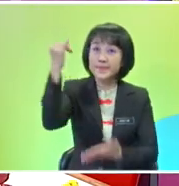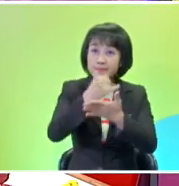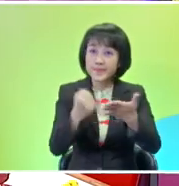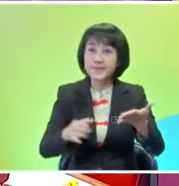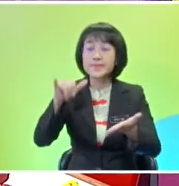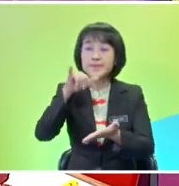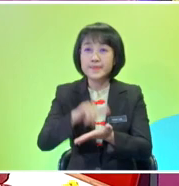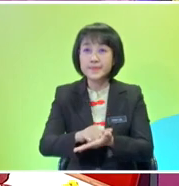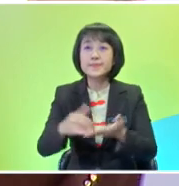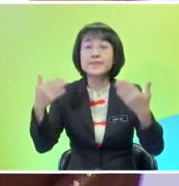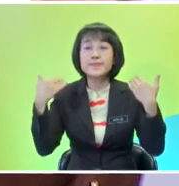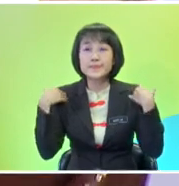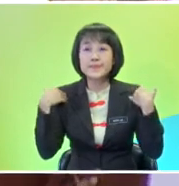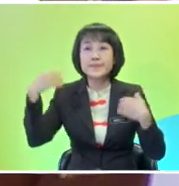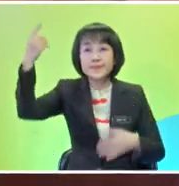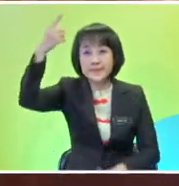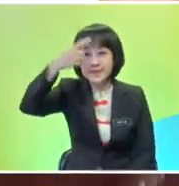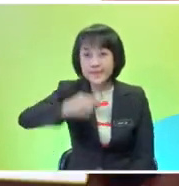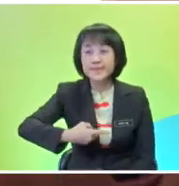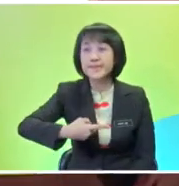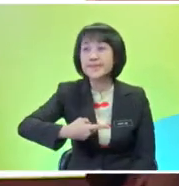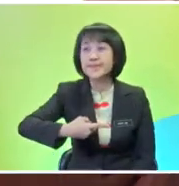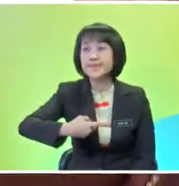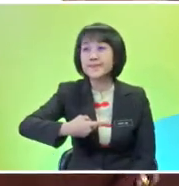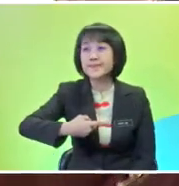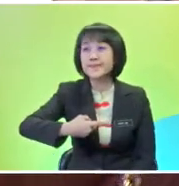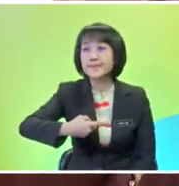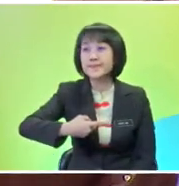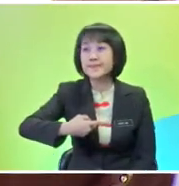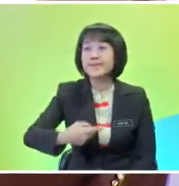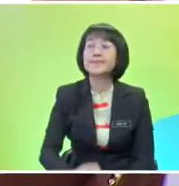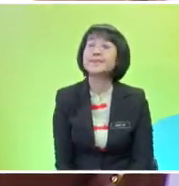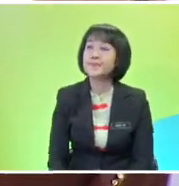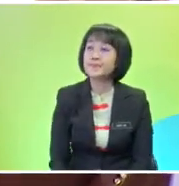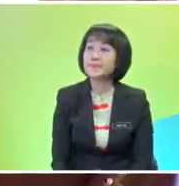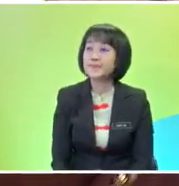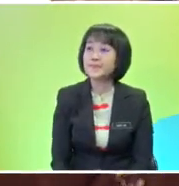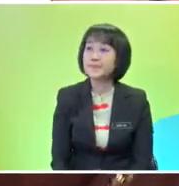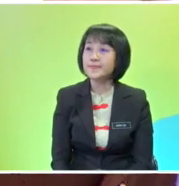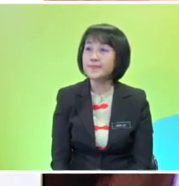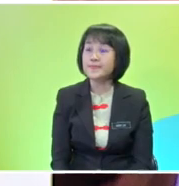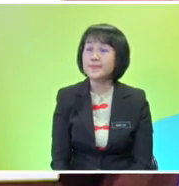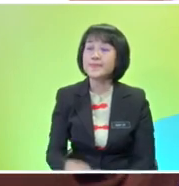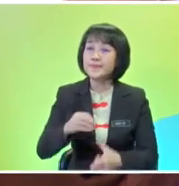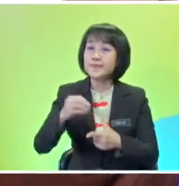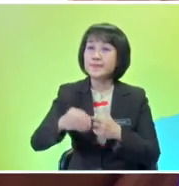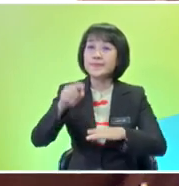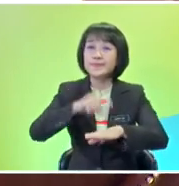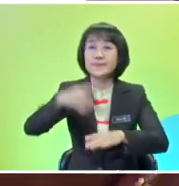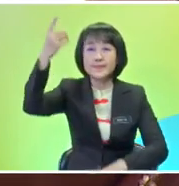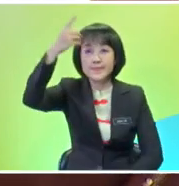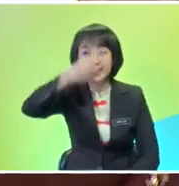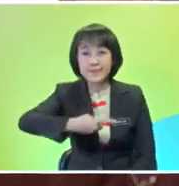itu berada di hadapan di hadapan ataupun di depan di